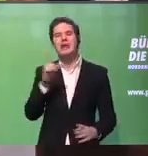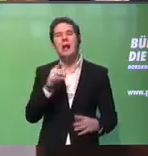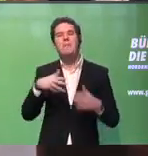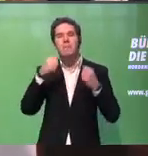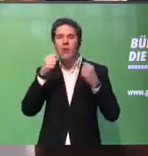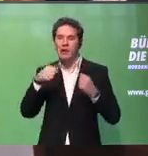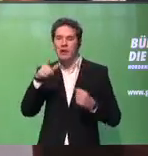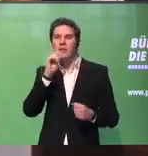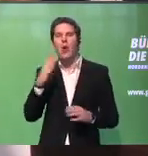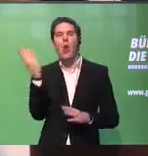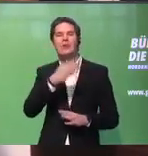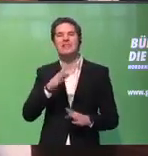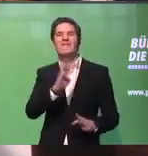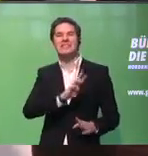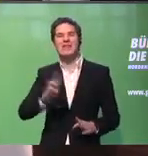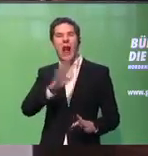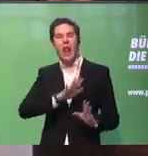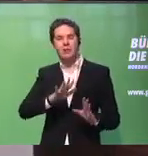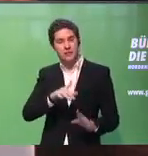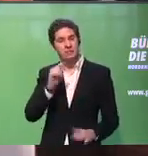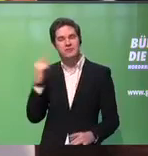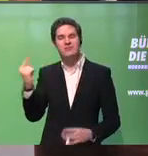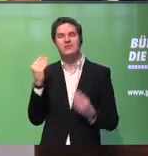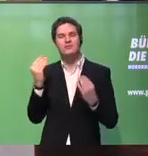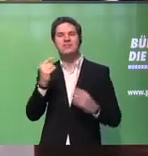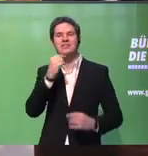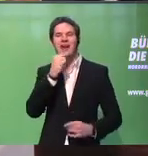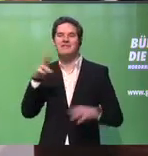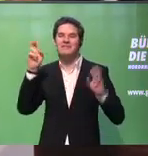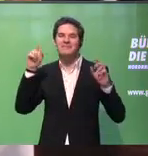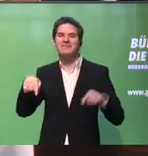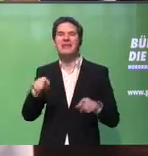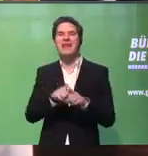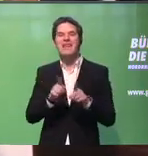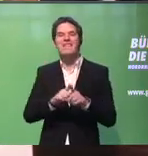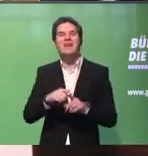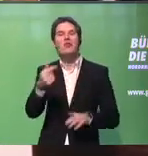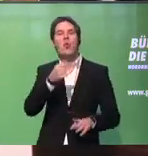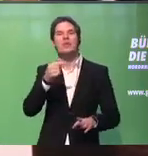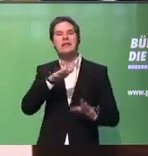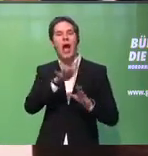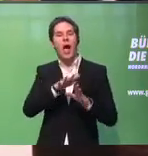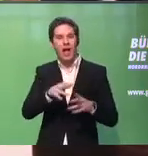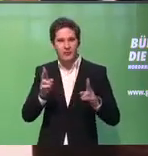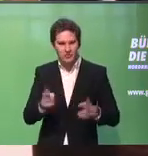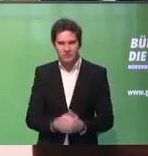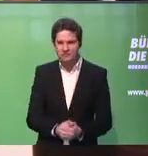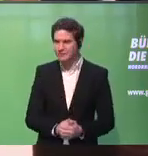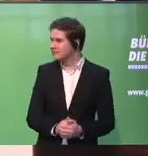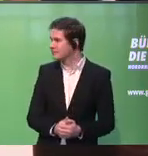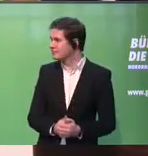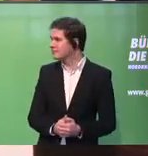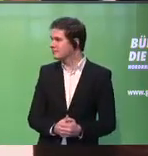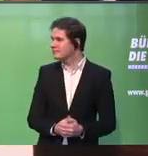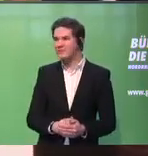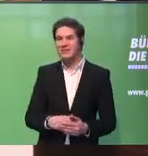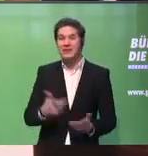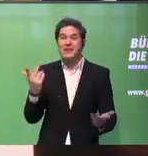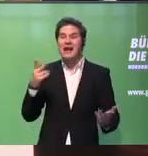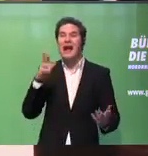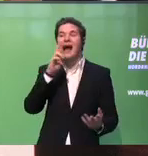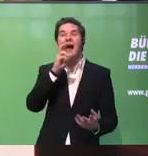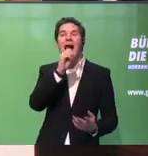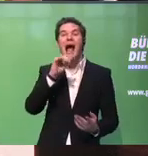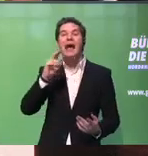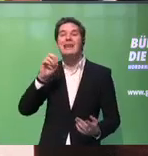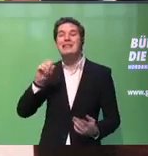Ostwestfalen. Was sagst du immer so schön, die Toskana? Das ist Das ist ein Wort von Rainer Priggen. Er hat